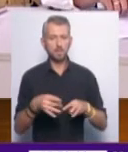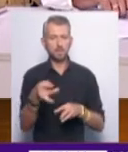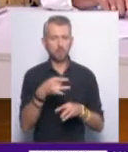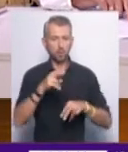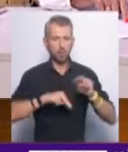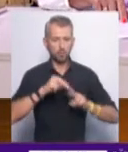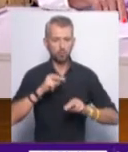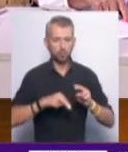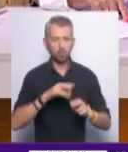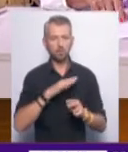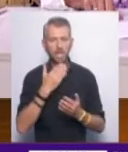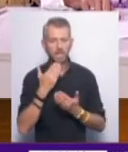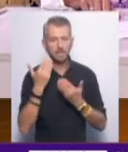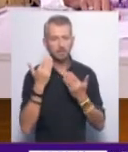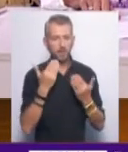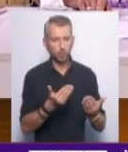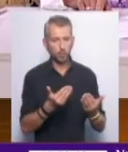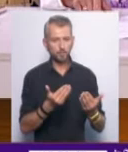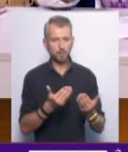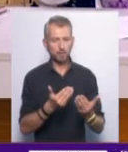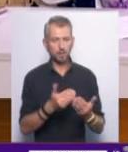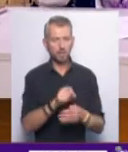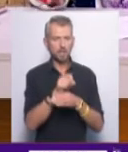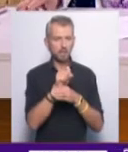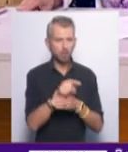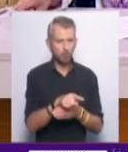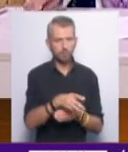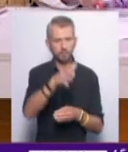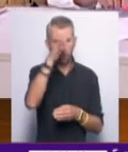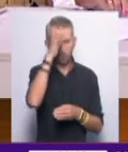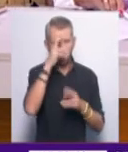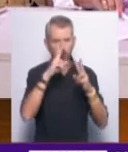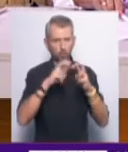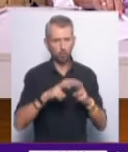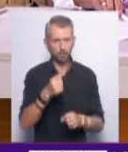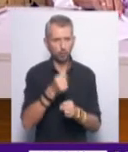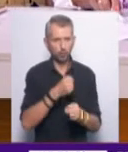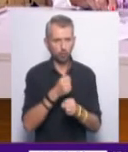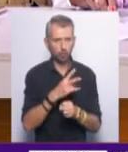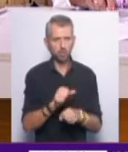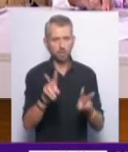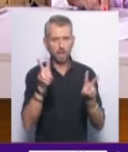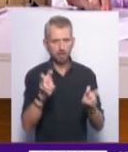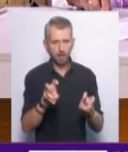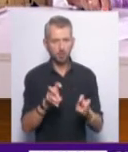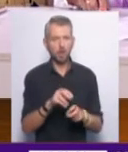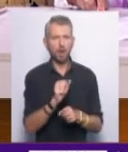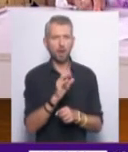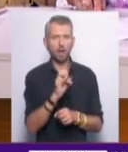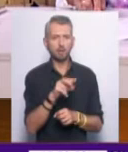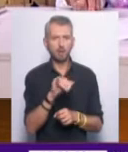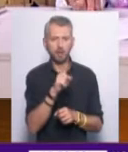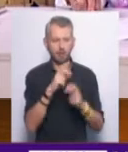Мінрегіоналбуд звернувся, замовив науково-дослідну розробку на тему аналіз